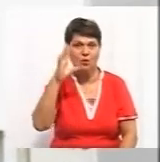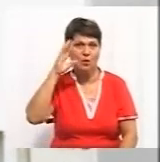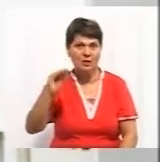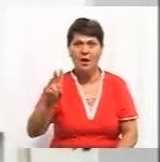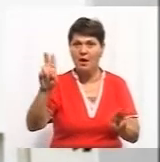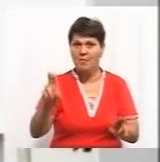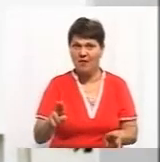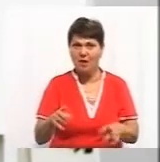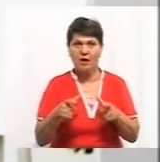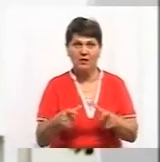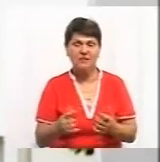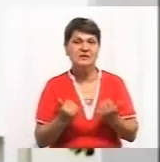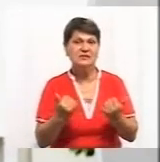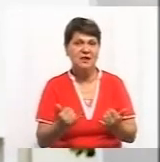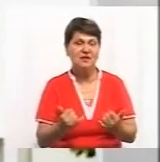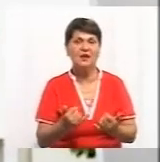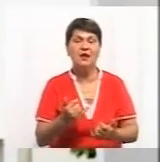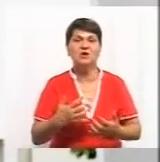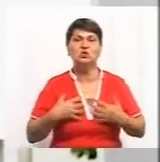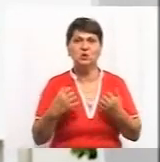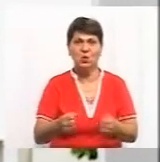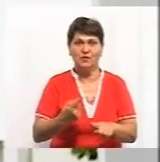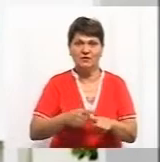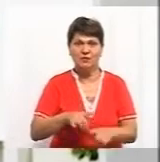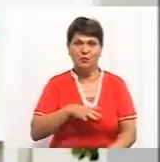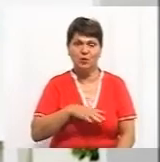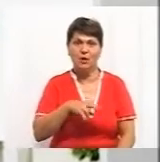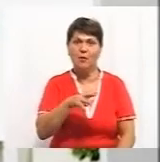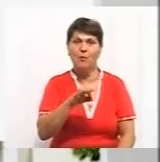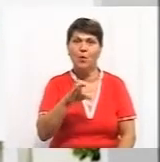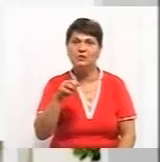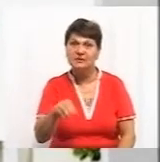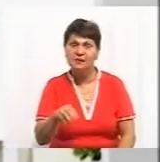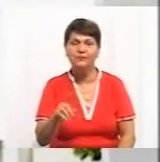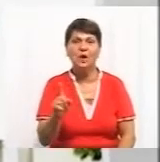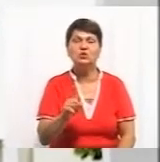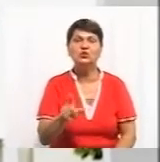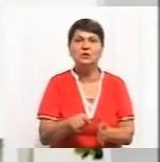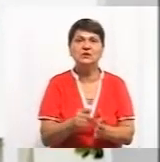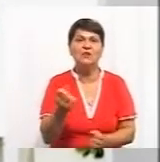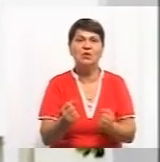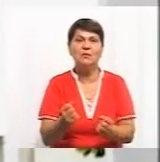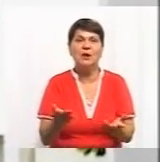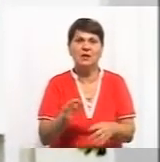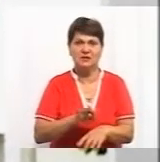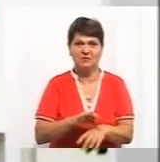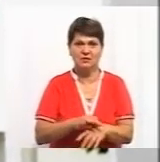правилами карантину заради вашого здоров'я. Йдеться у цьому пості, що з водіями, котрі захворіли? Ну, даний